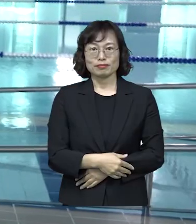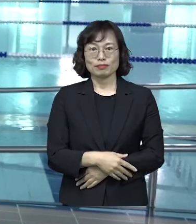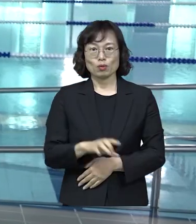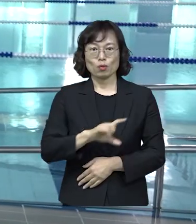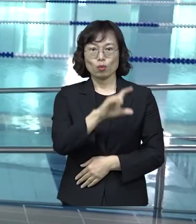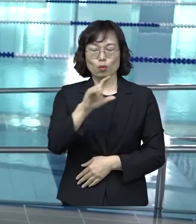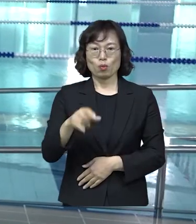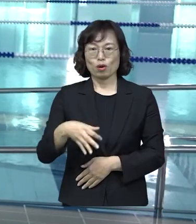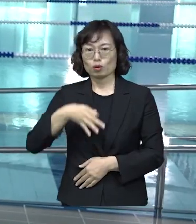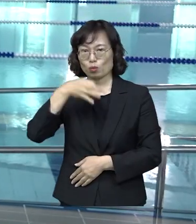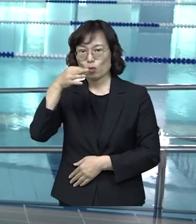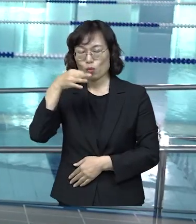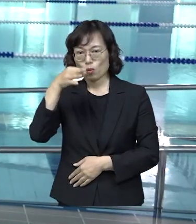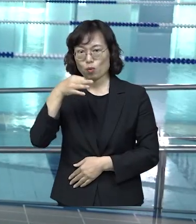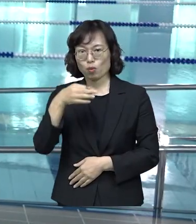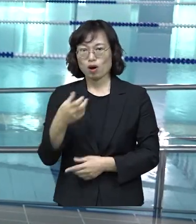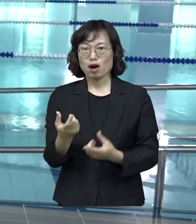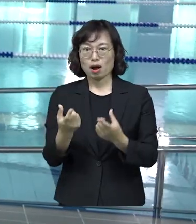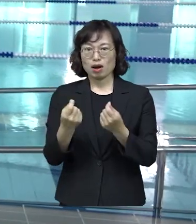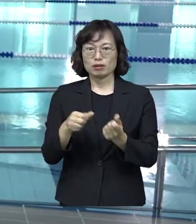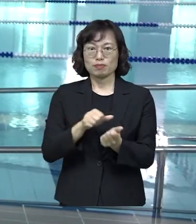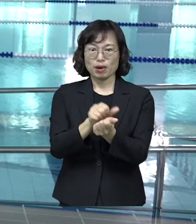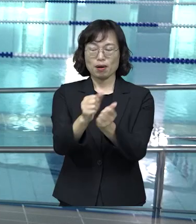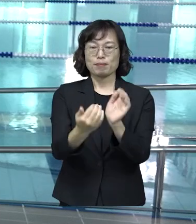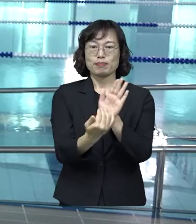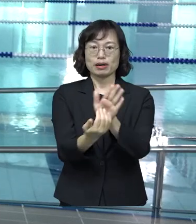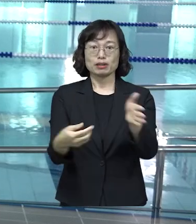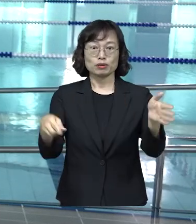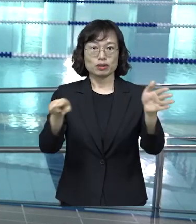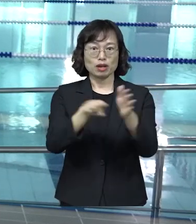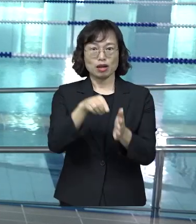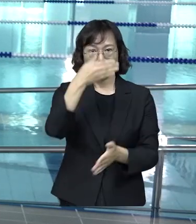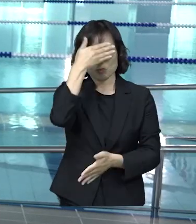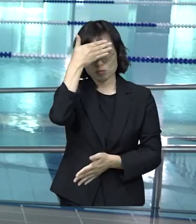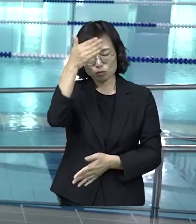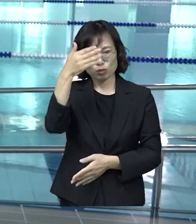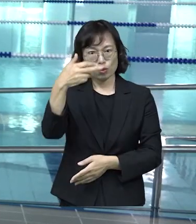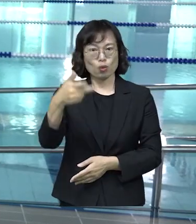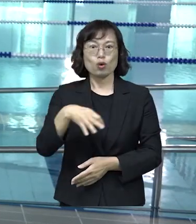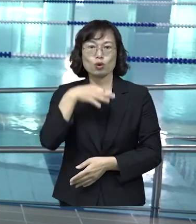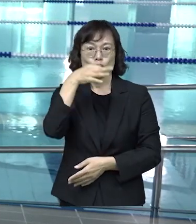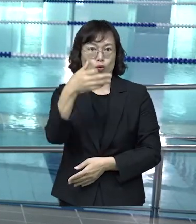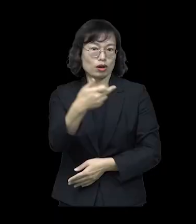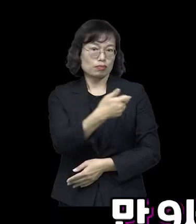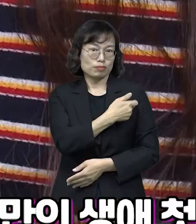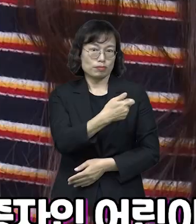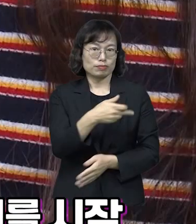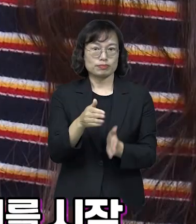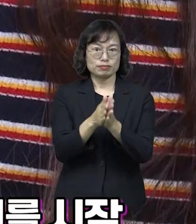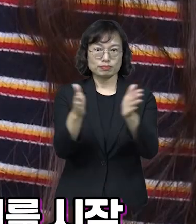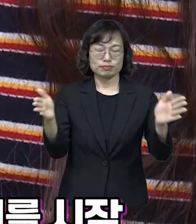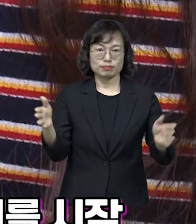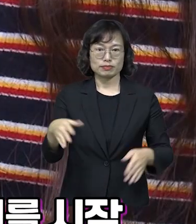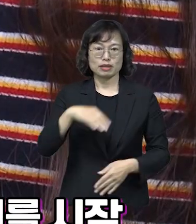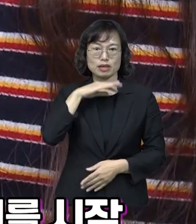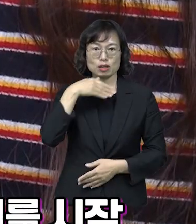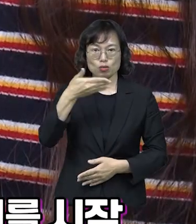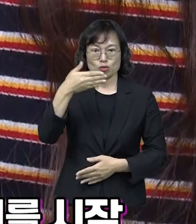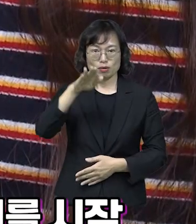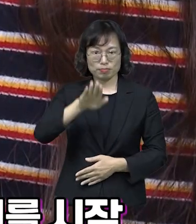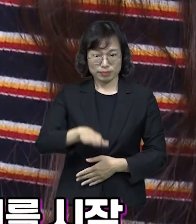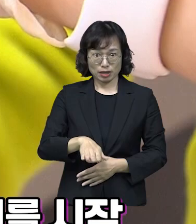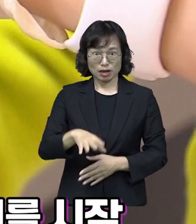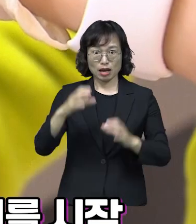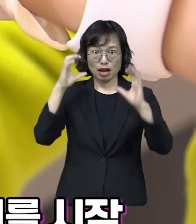코로나19와 독감이 동시에 유행하는 트윈데믹을 막기 위해 무료 인플루엔자 예방접종을 실시합니다. 만 9세 미만의 생애